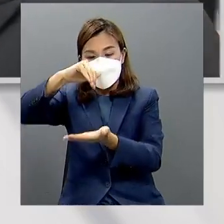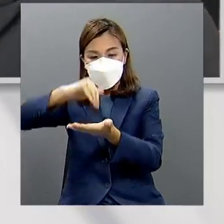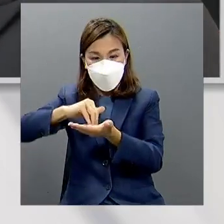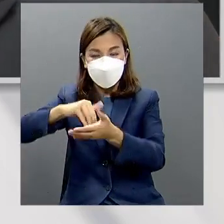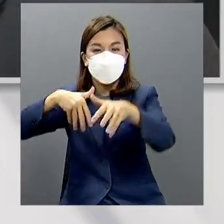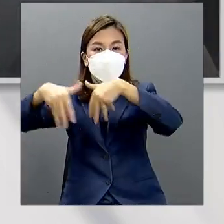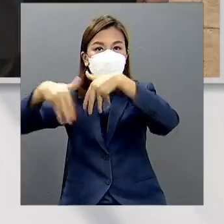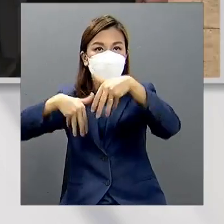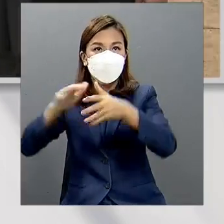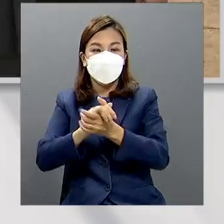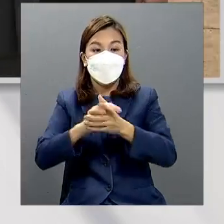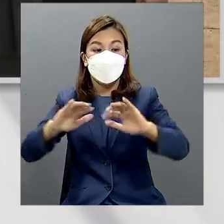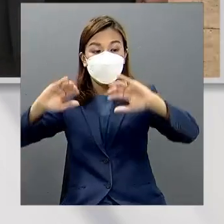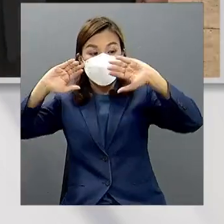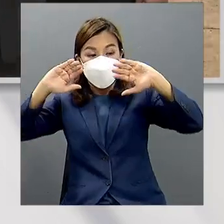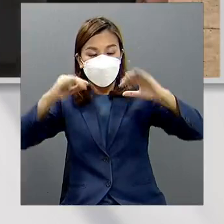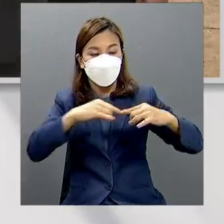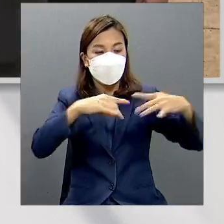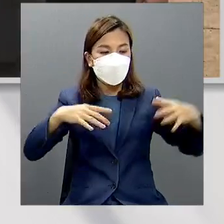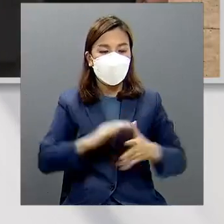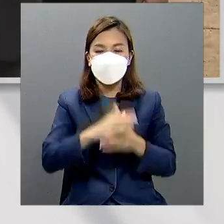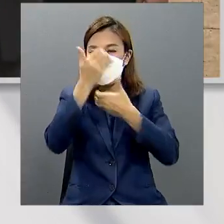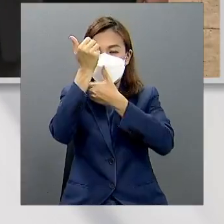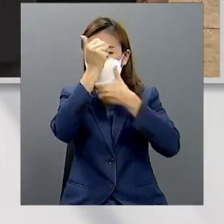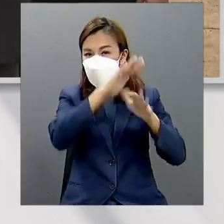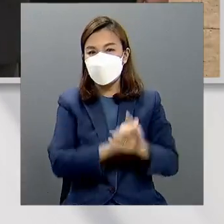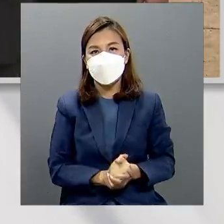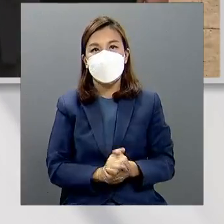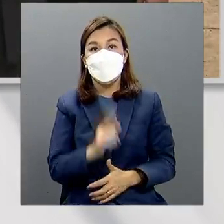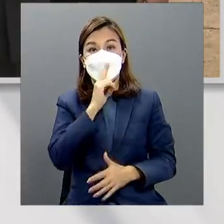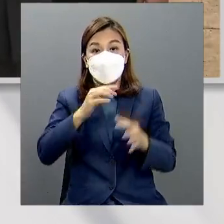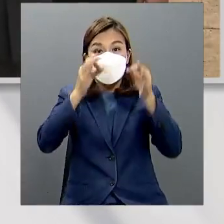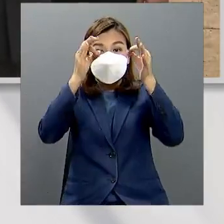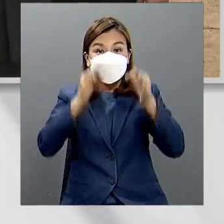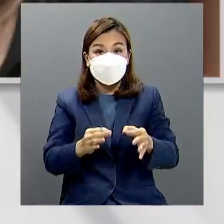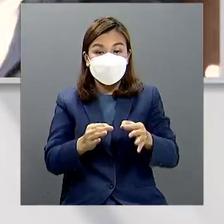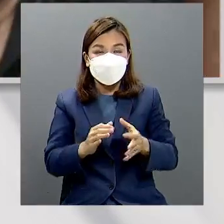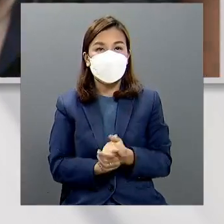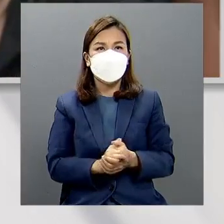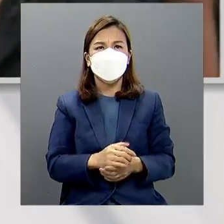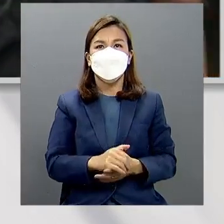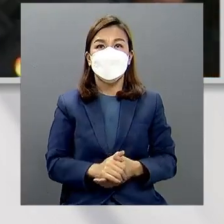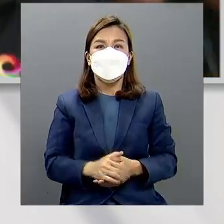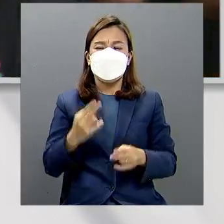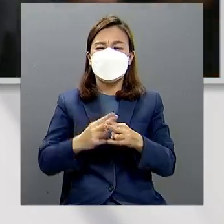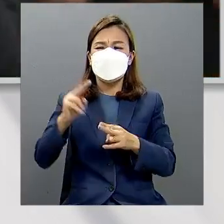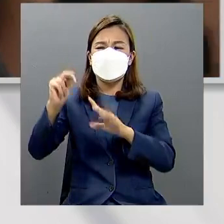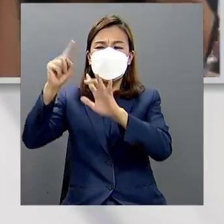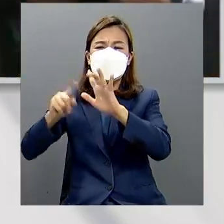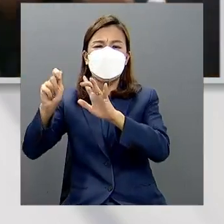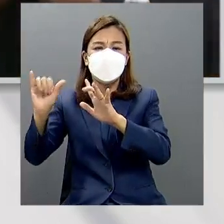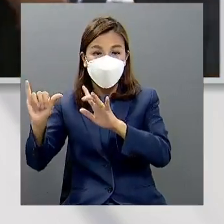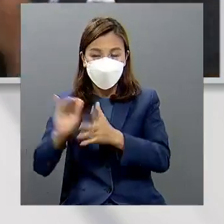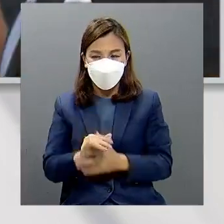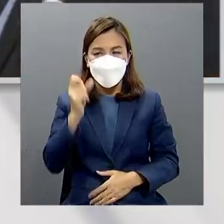าลหรือเป็นฝ่ายค้านก่อนจะกล่าวยอมรับการตัดสินใจของบิ๊กน้อยแล้วก็อ้างอิงค่ะว่าเข้าใจในความอึดอัดเ